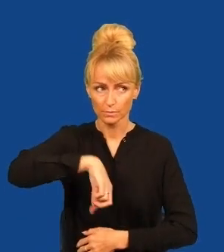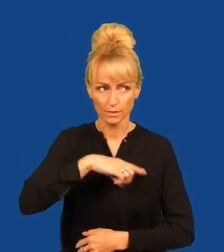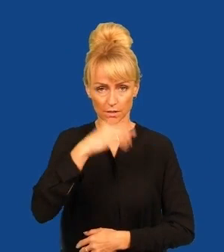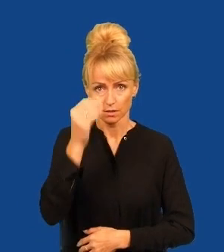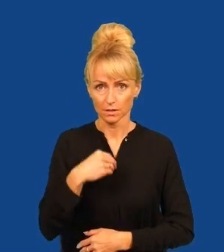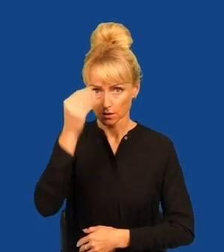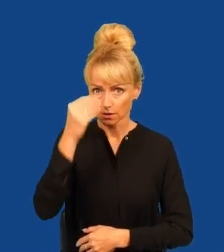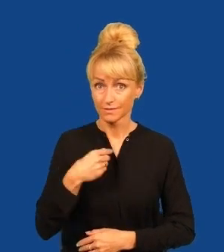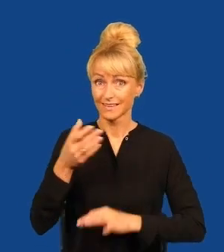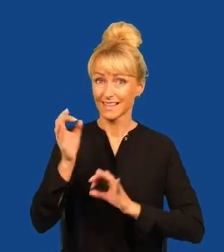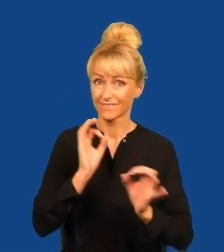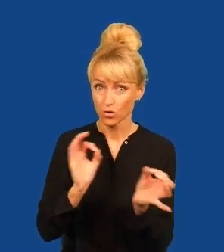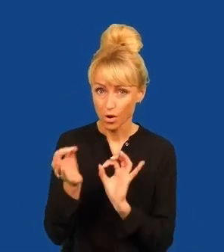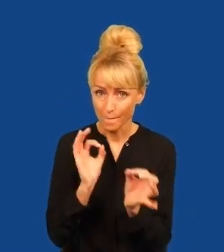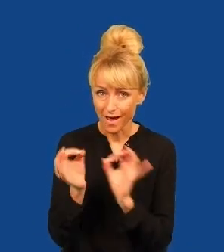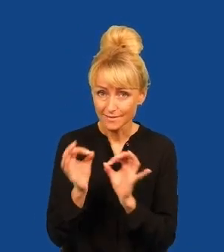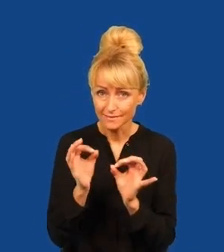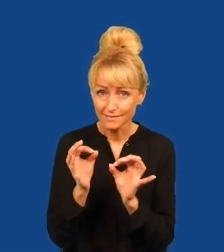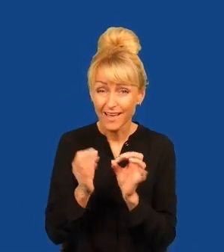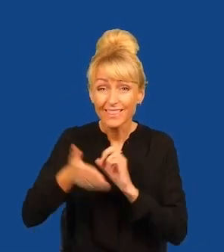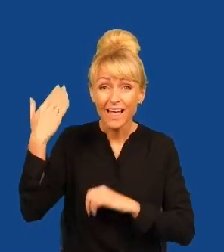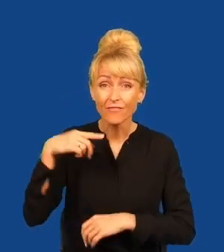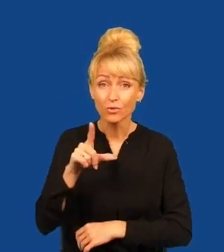nasi pradziadkowie przez całe swoje życie.